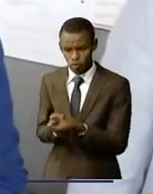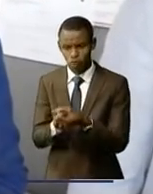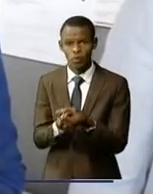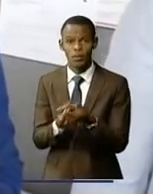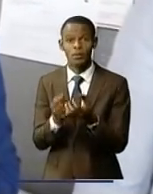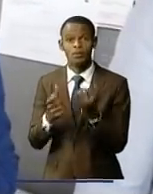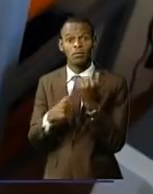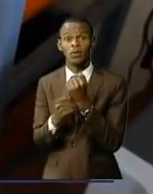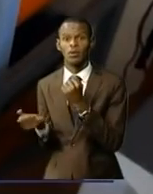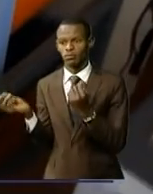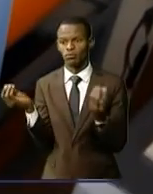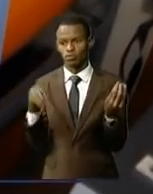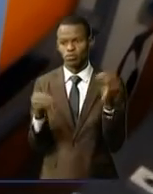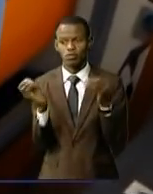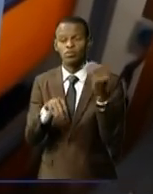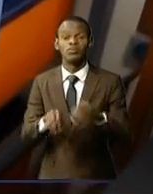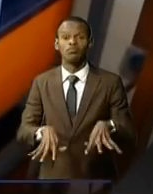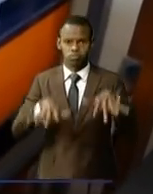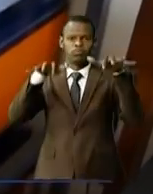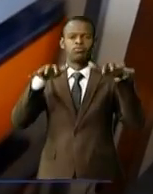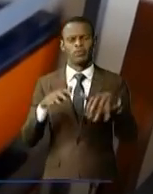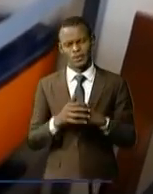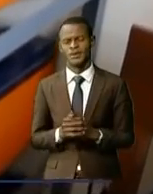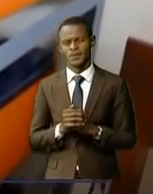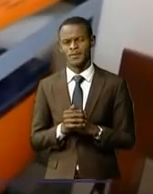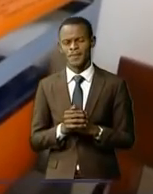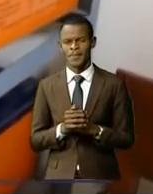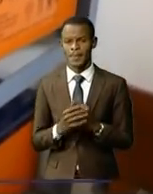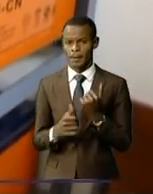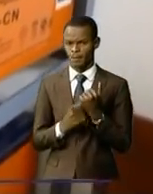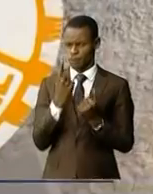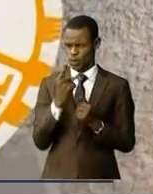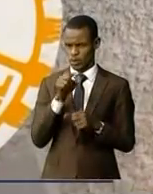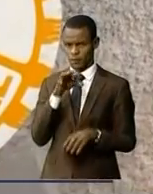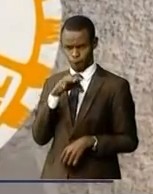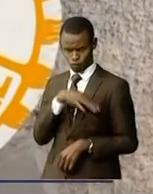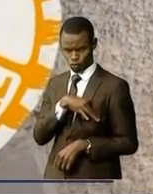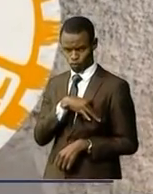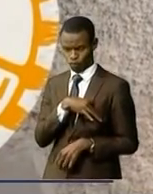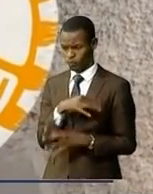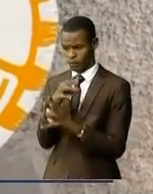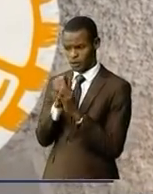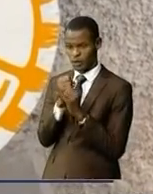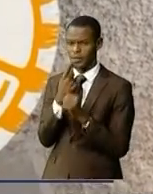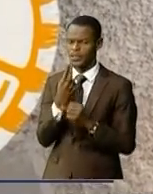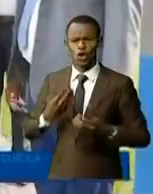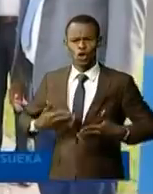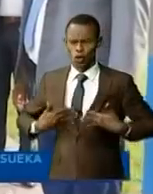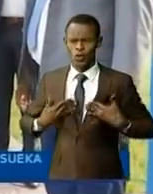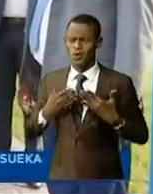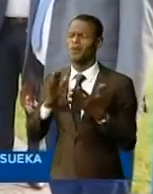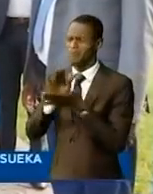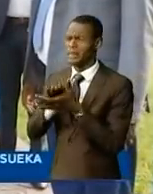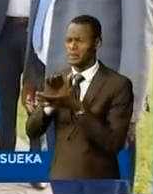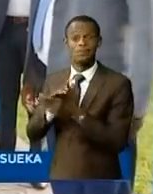satisfaits une année après. Le bénéficiaire, Père Jean-Pierre Fetchi, n'a pas tari d'éloges à l'endroit de Rotary Club International. Ses